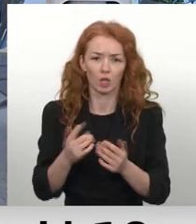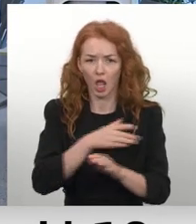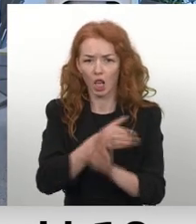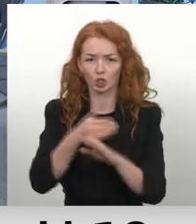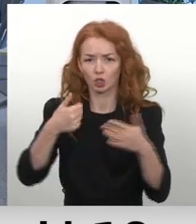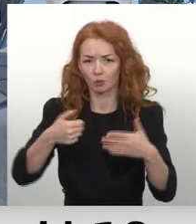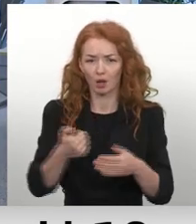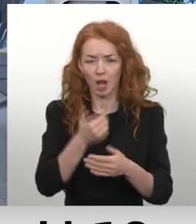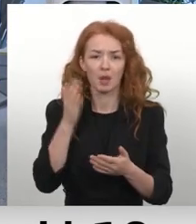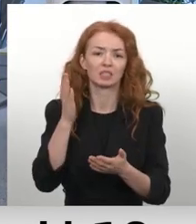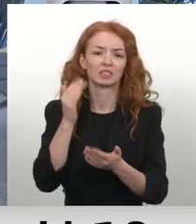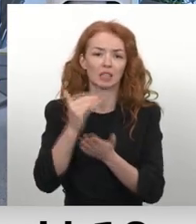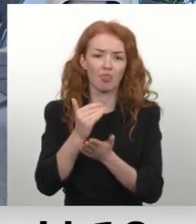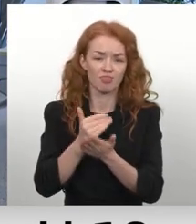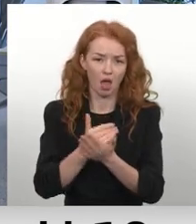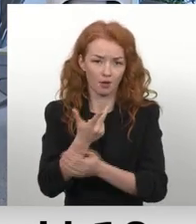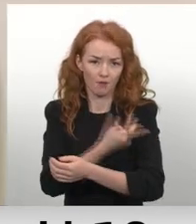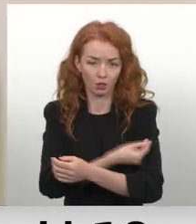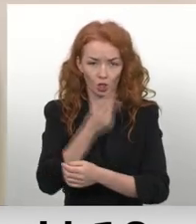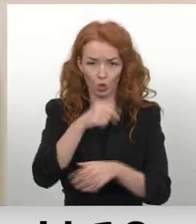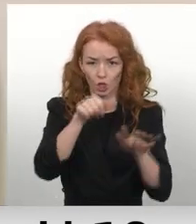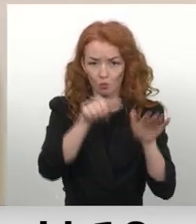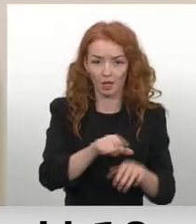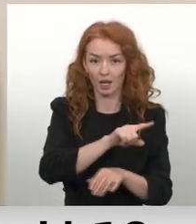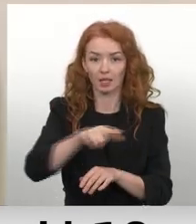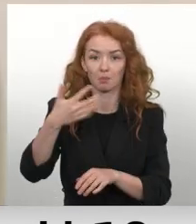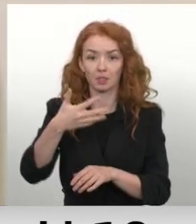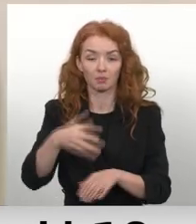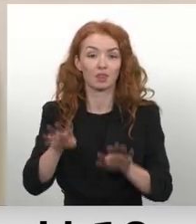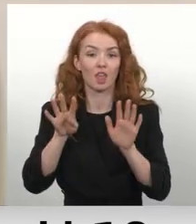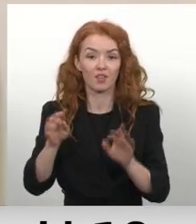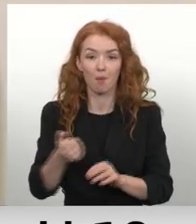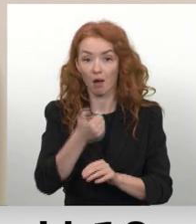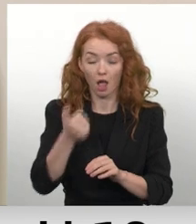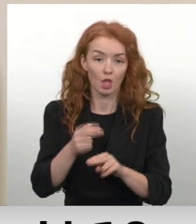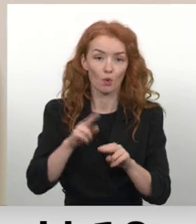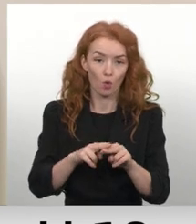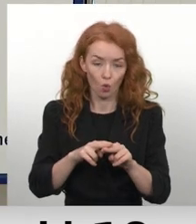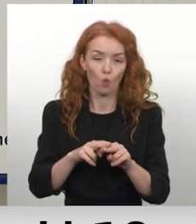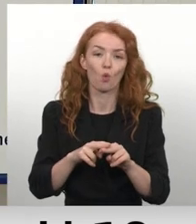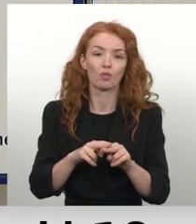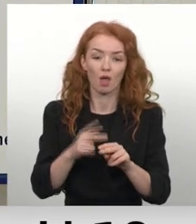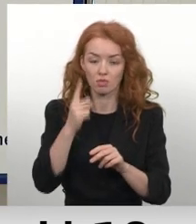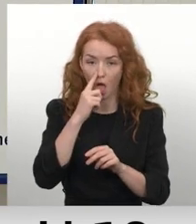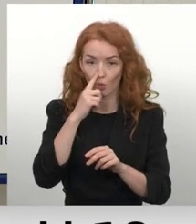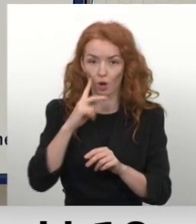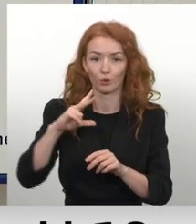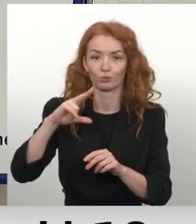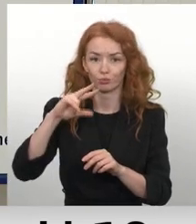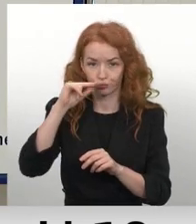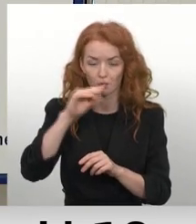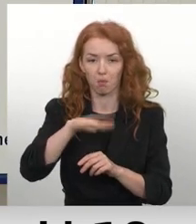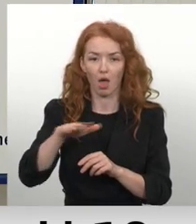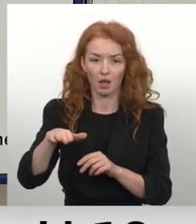gadiem standarta vakcīna, cilvēkiem no 6 mēnešiem līdz 59 gadiem un nazālā, jeb degunā pūšamā bērniem